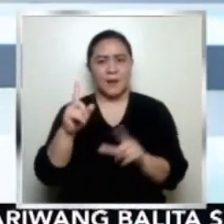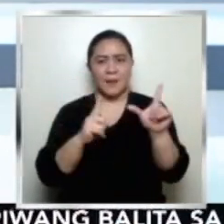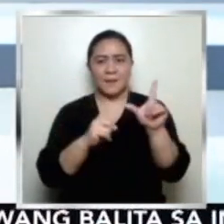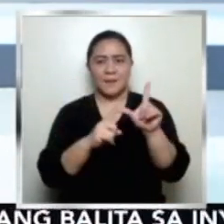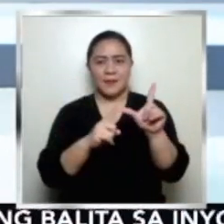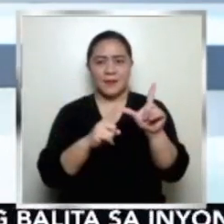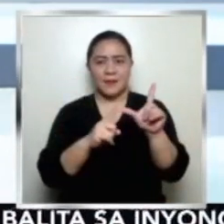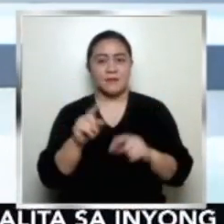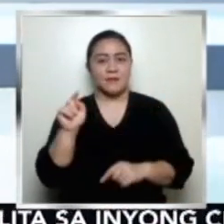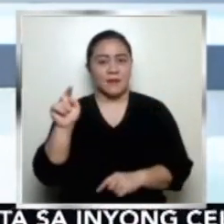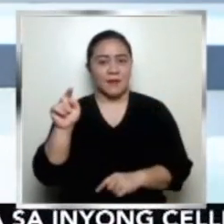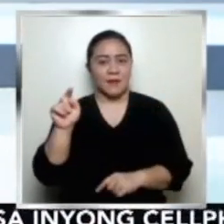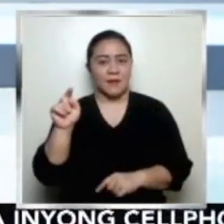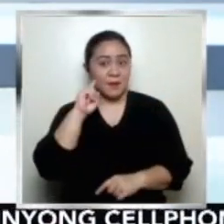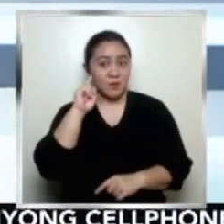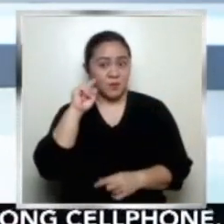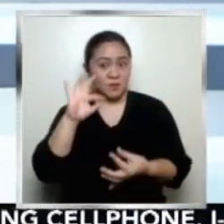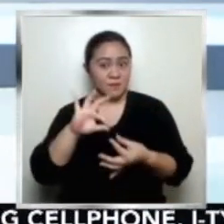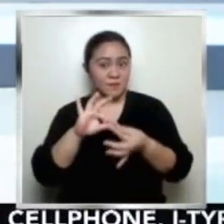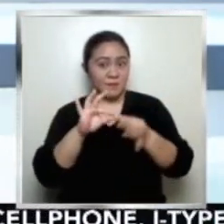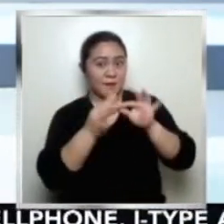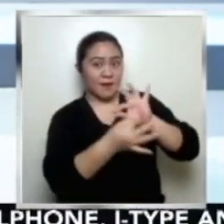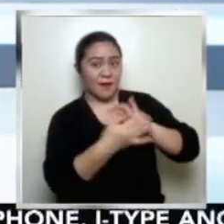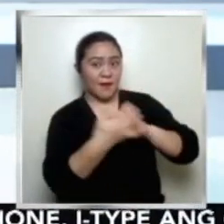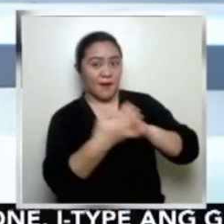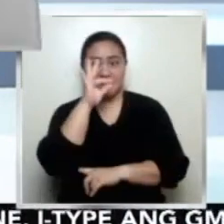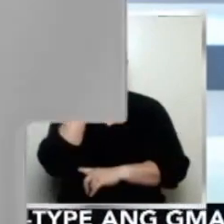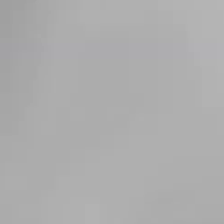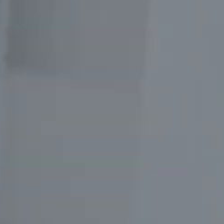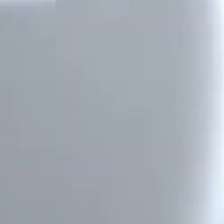din yan? Alamin sa pagtutok ni Athena Imperial.